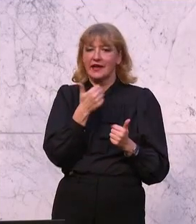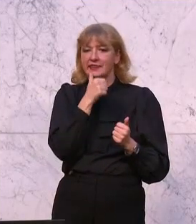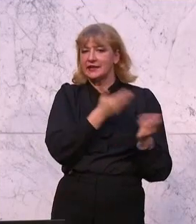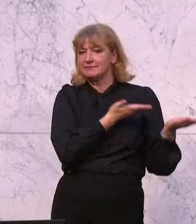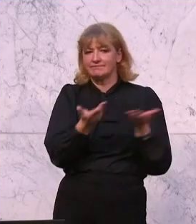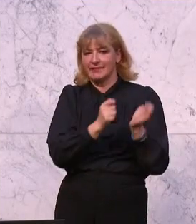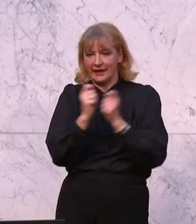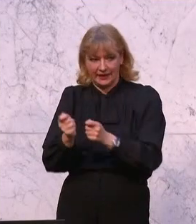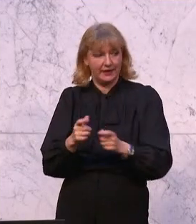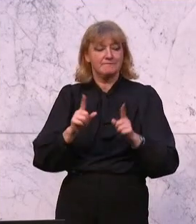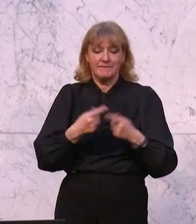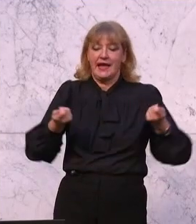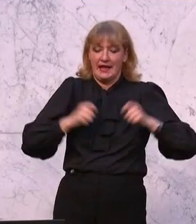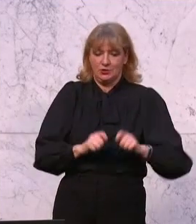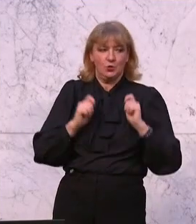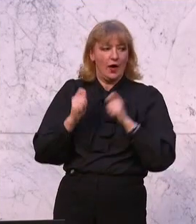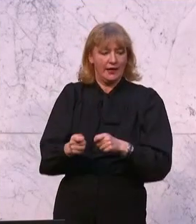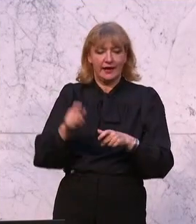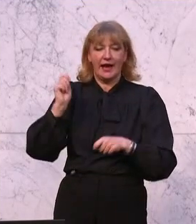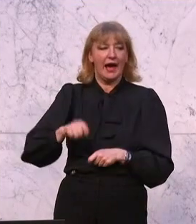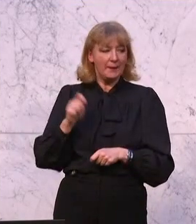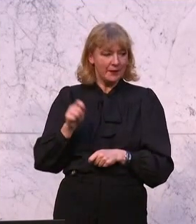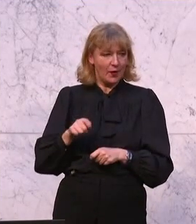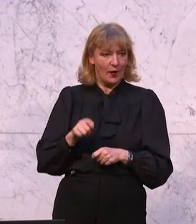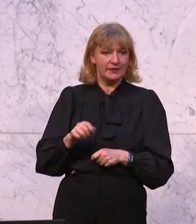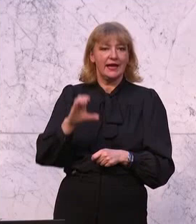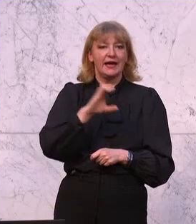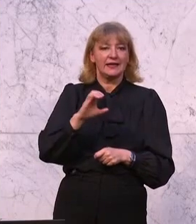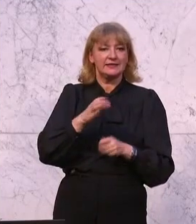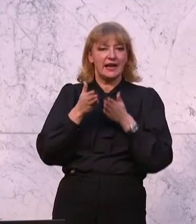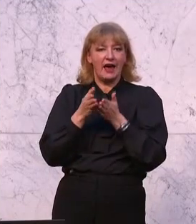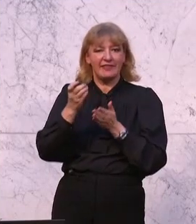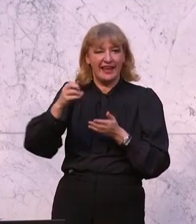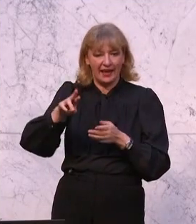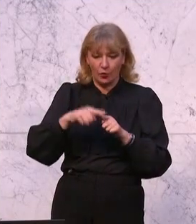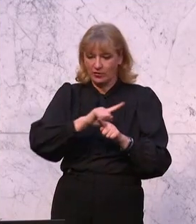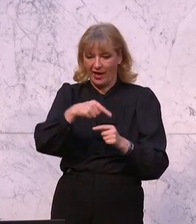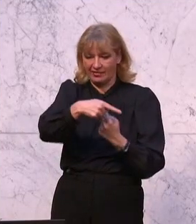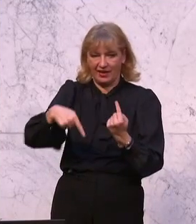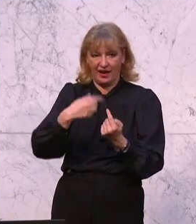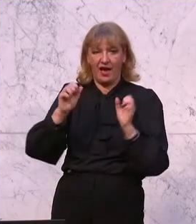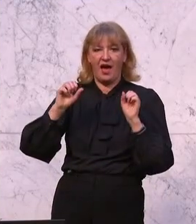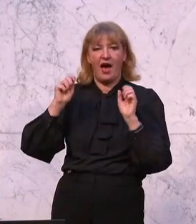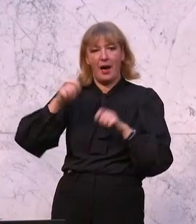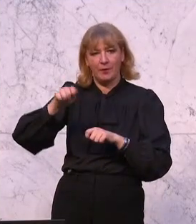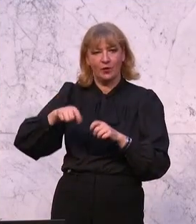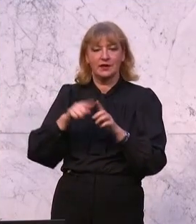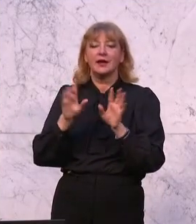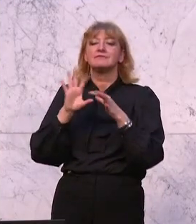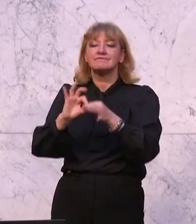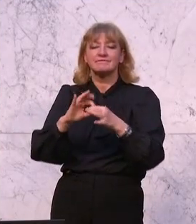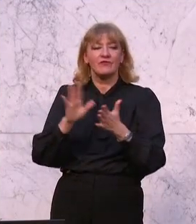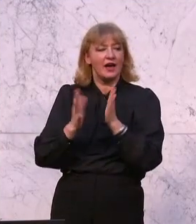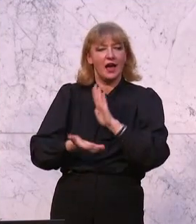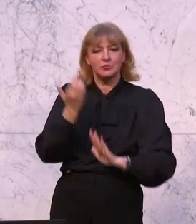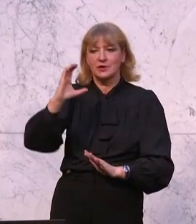Herr Präsident. Entschließungsantrag des Abgeordneten Christian Hafenecker und weiterer Abgeordneter betreffend Abschaffung